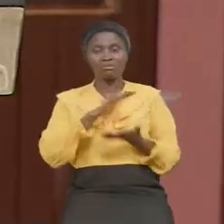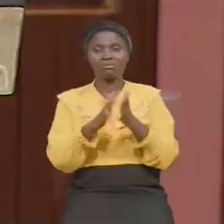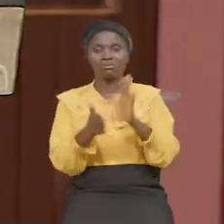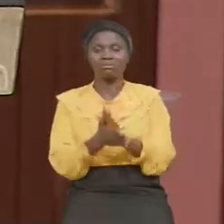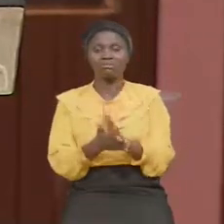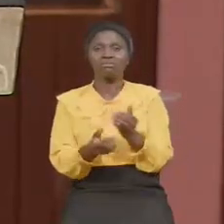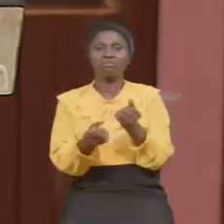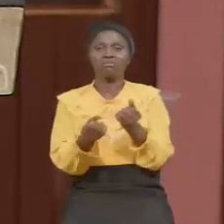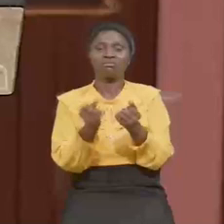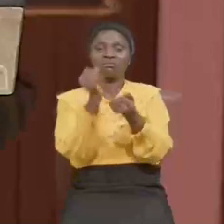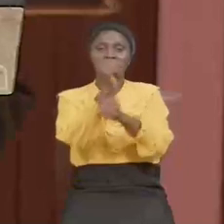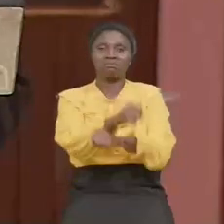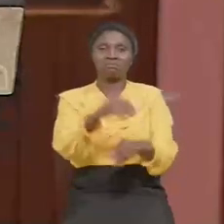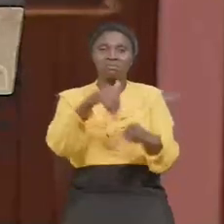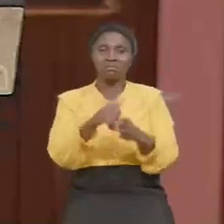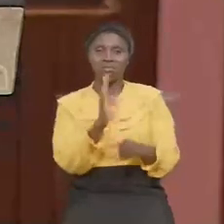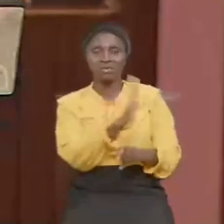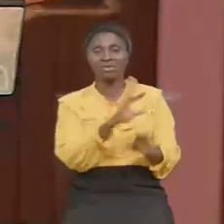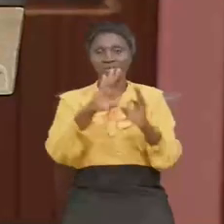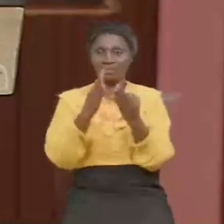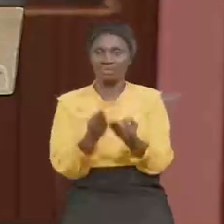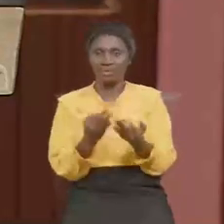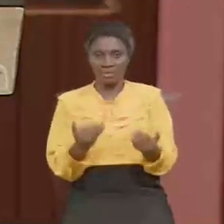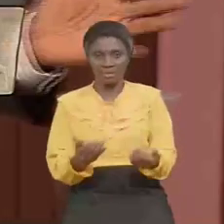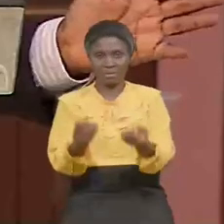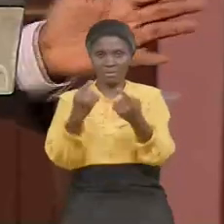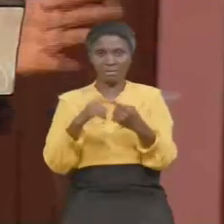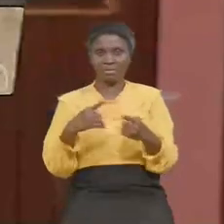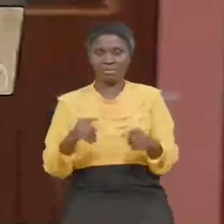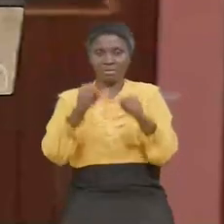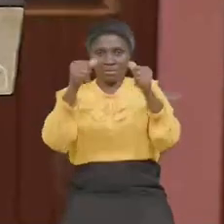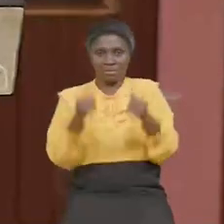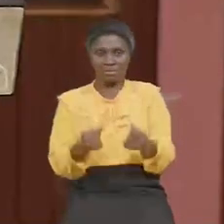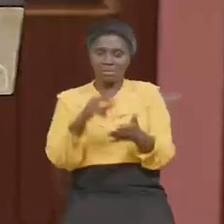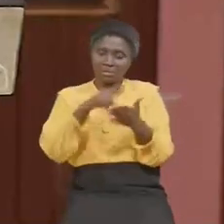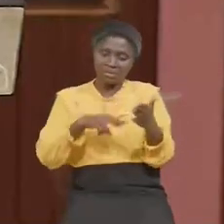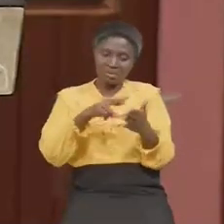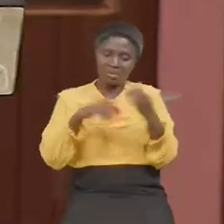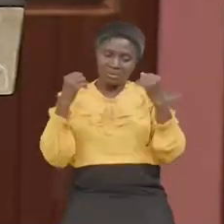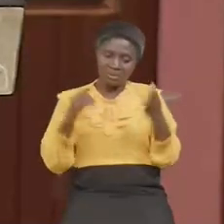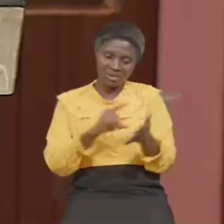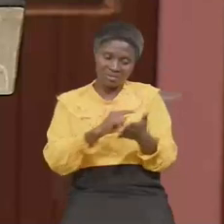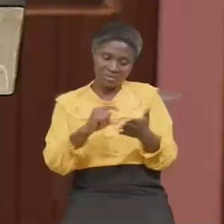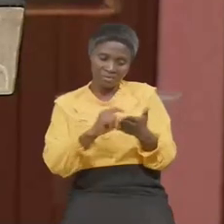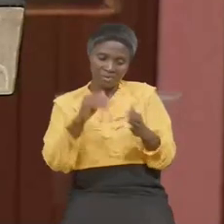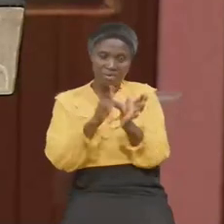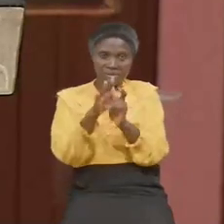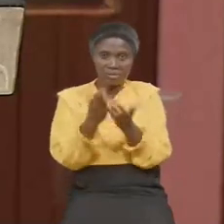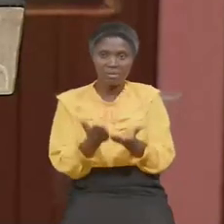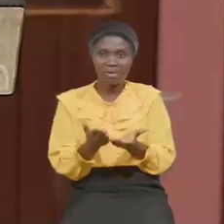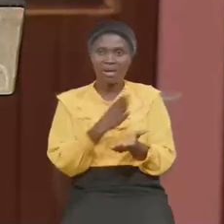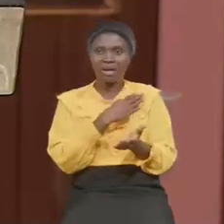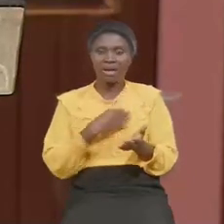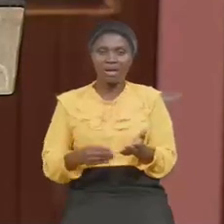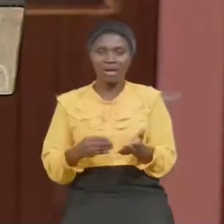prédicateur. Et il vient au pupitre maintenant. Il lit beaucoup de versets des Écritures. Il ne peut pas doigter la